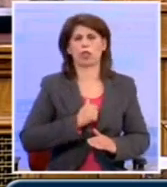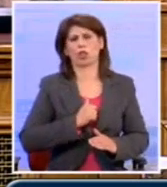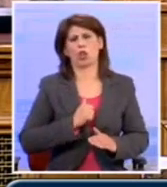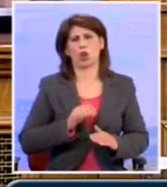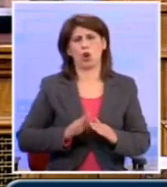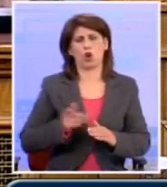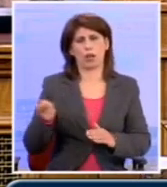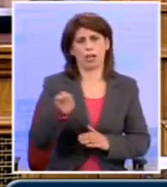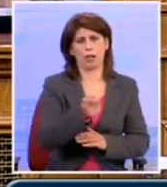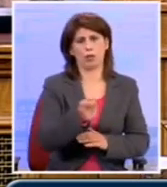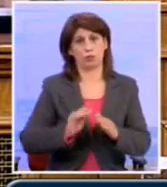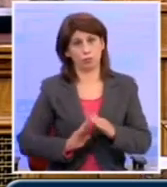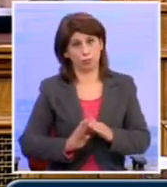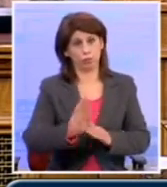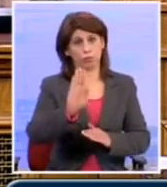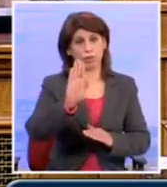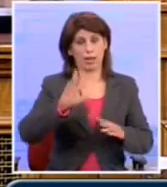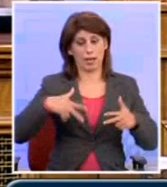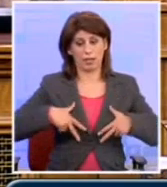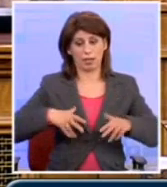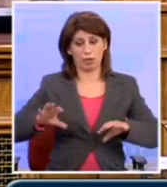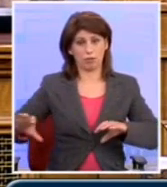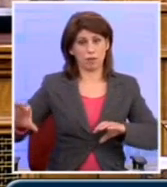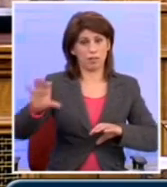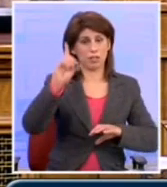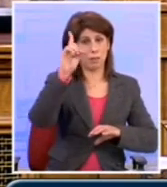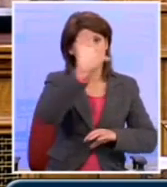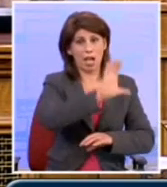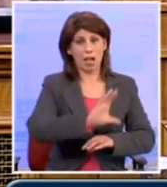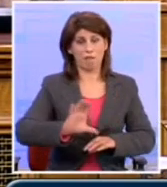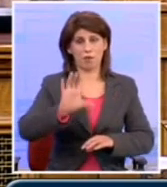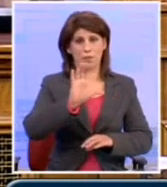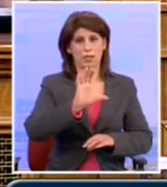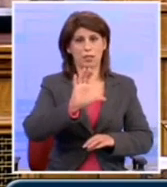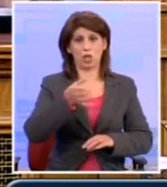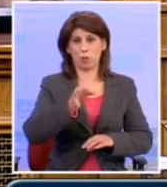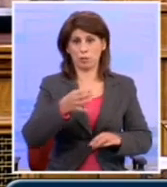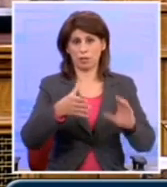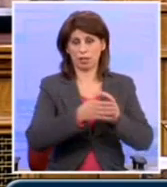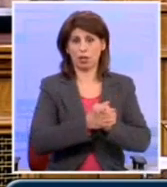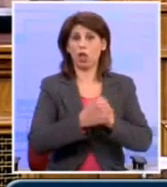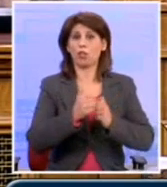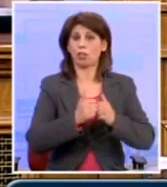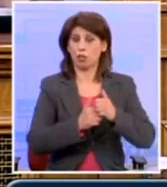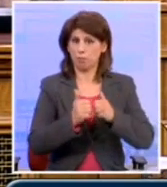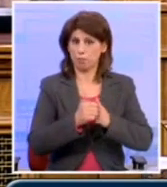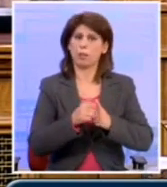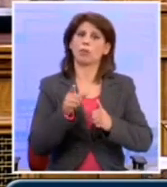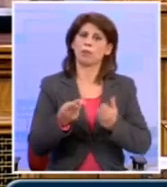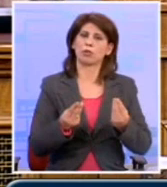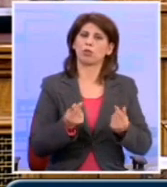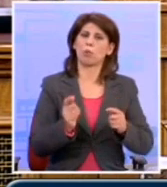χρέος τέλος πάντων, μιας χώρας της περιφέρειας σε μια ευρωπαϊκή νομισματική ένωση δομημένη έτσι όπως είχε